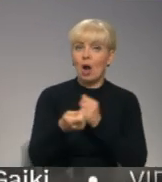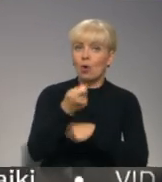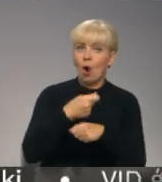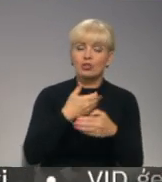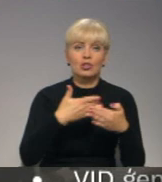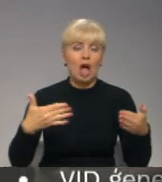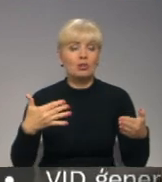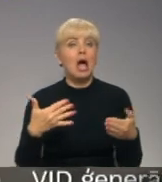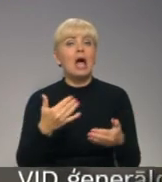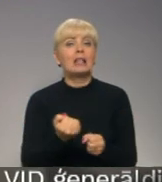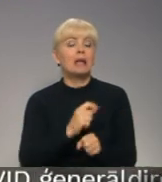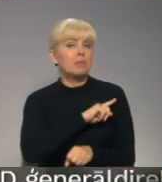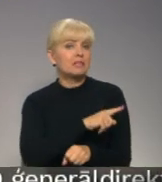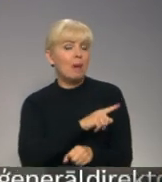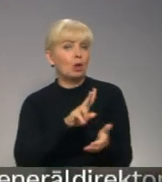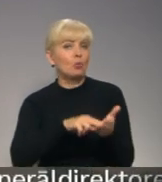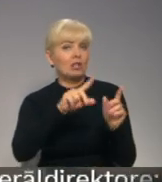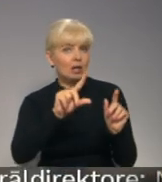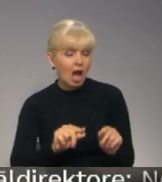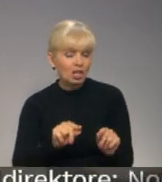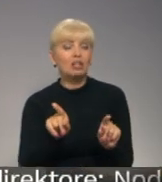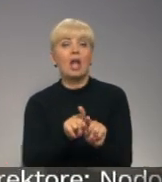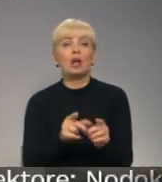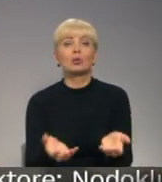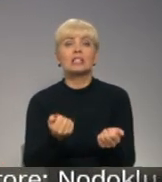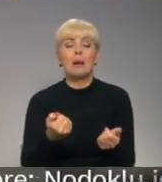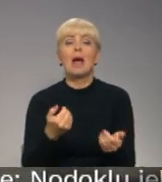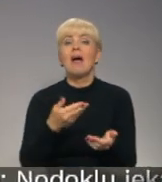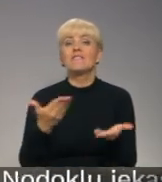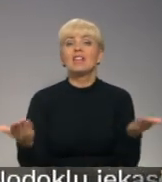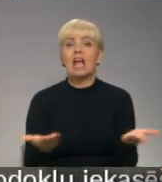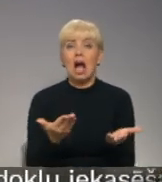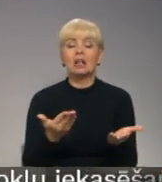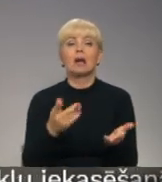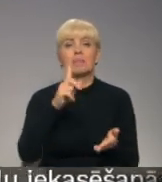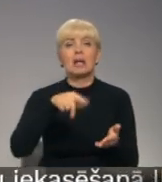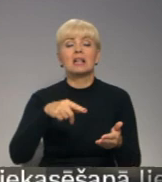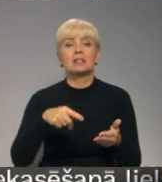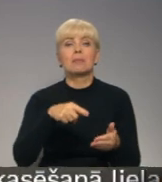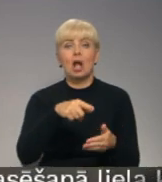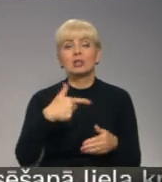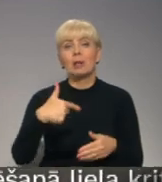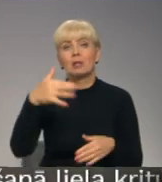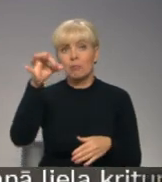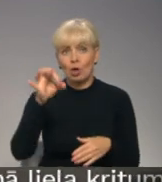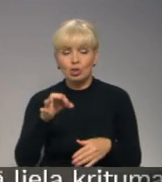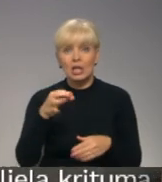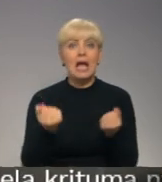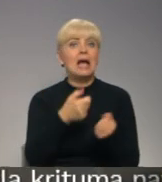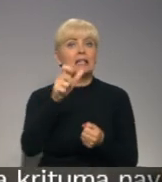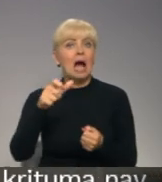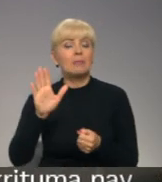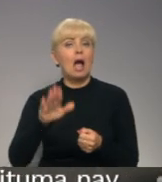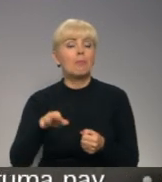dažādas darba spēku nodokļu atlaides. Tagad šo atbalstu varēšot saņemt vieglāk. Piemēram, nu ir atcelta prasība, kas noteic, ka vismaz 70% darbinieku ir